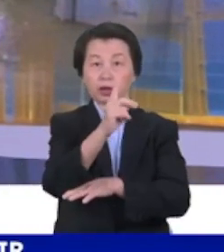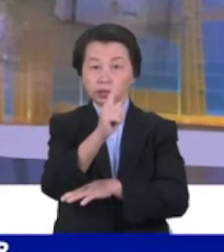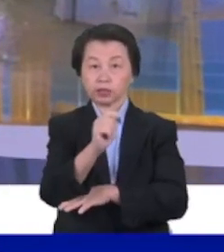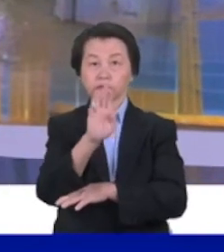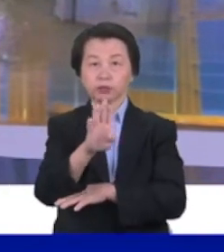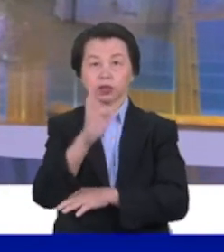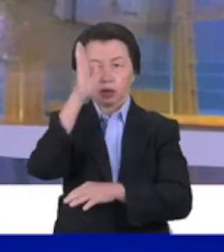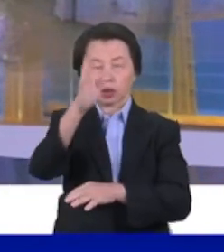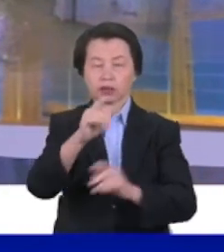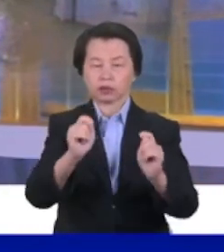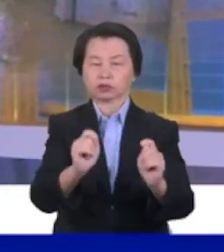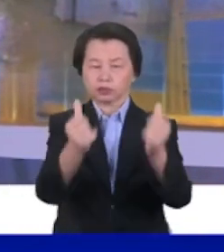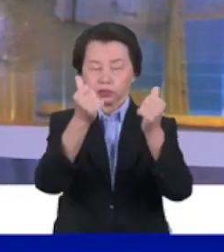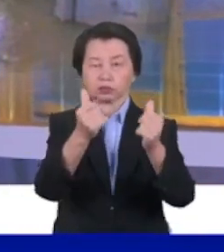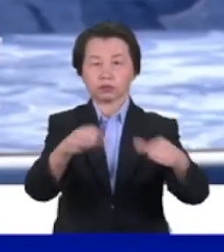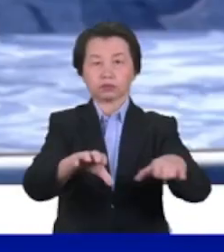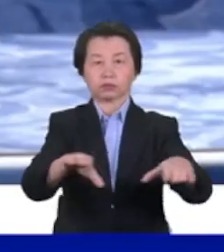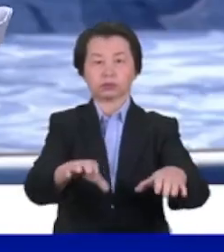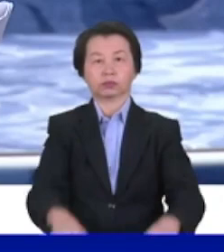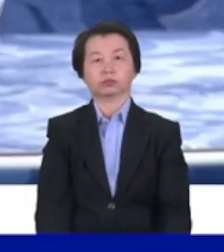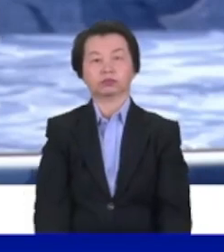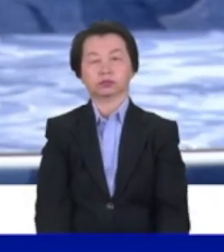akan disegerakan.